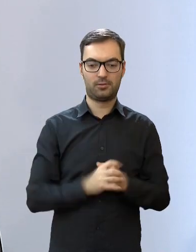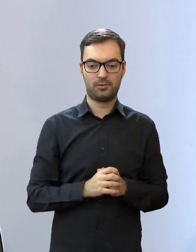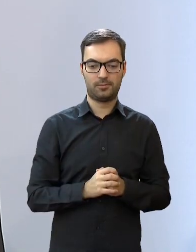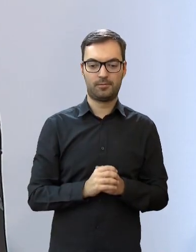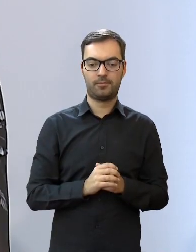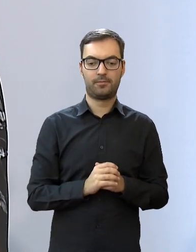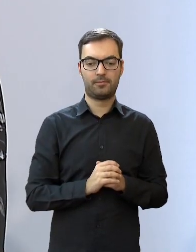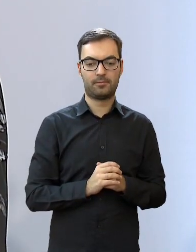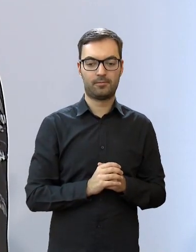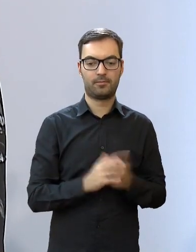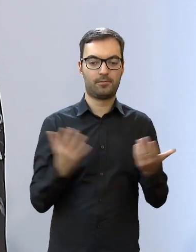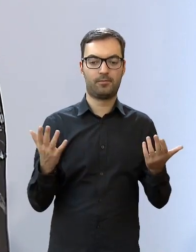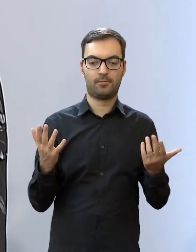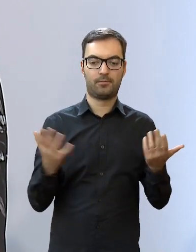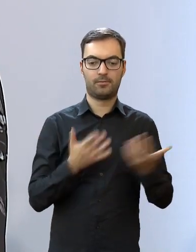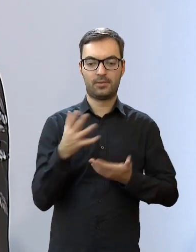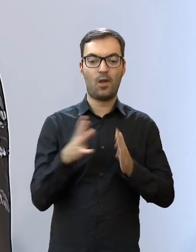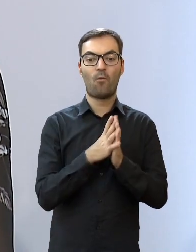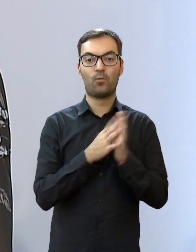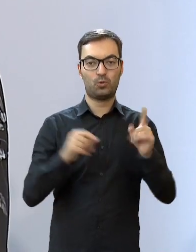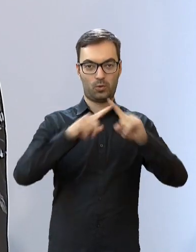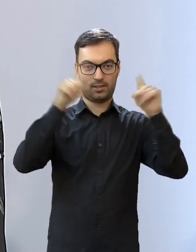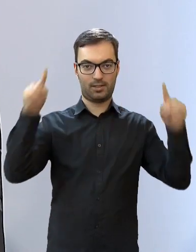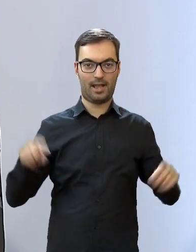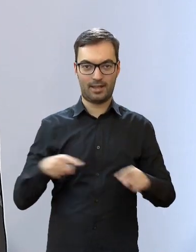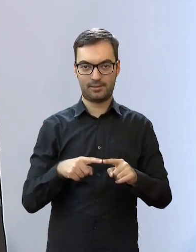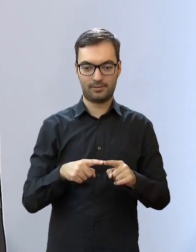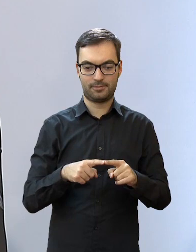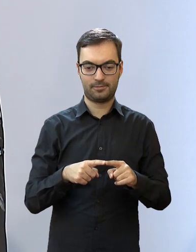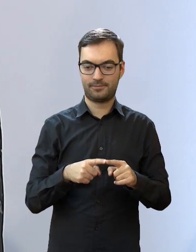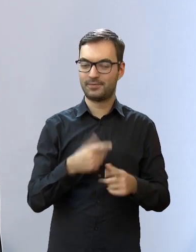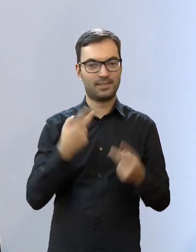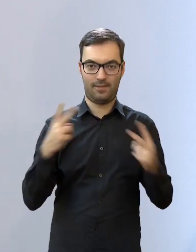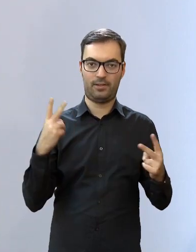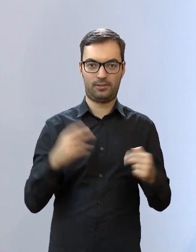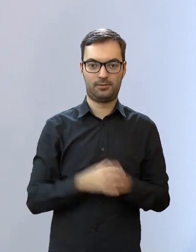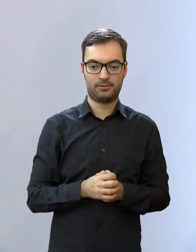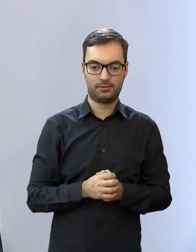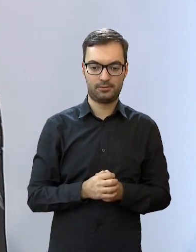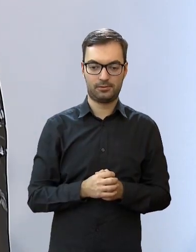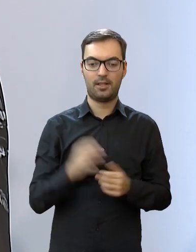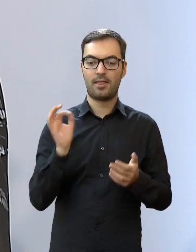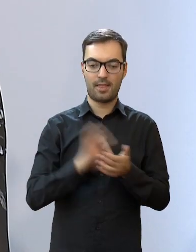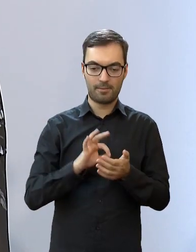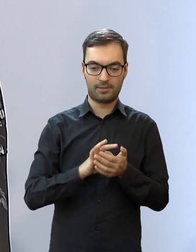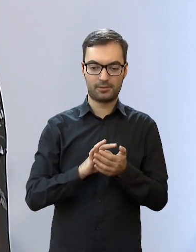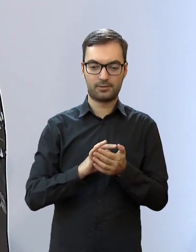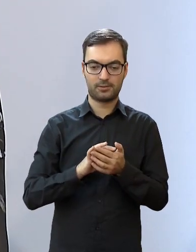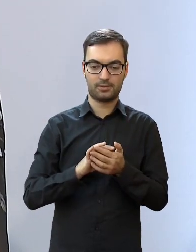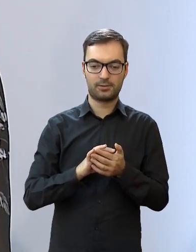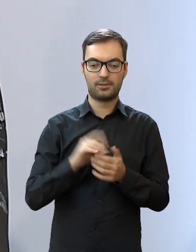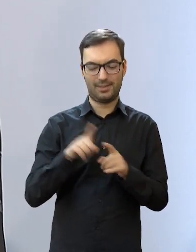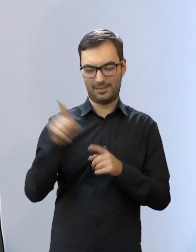W związku z tym, no jakby, wzór karty nie ma, nie ma tutaj znaczenia i z pewnością, tak jak Pan Przewodniczący